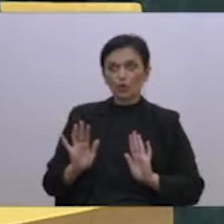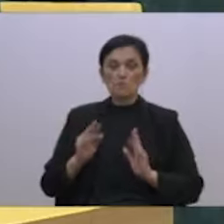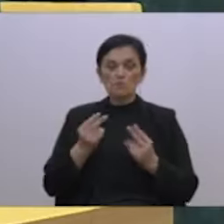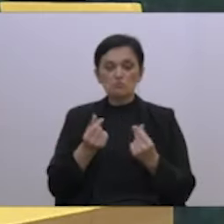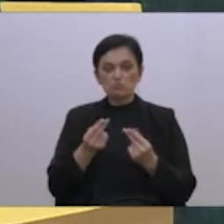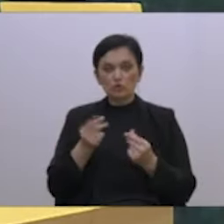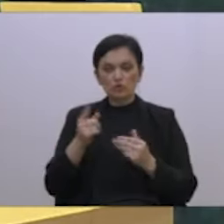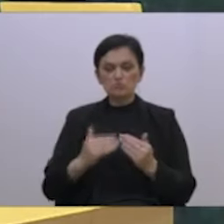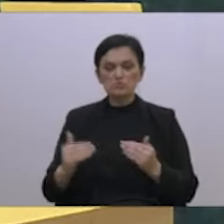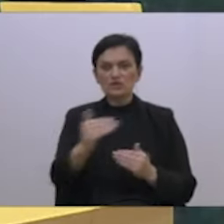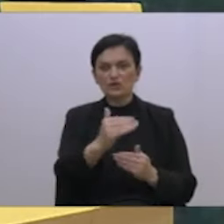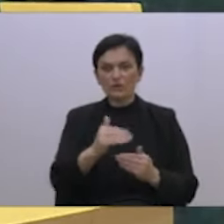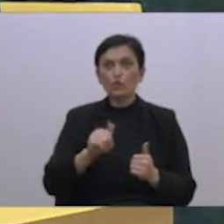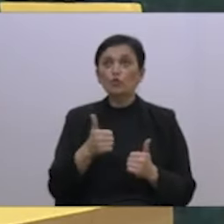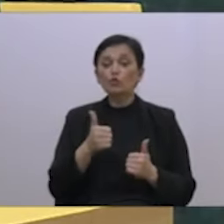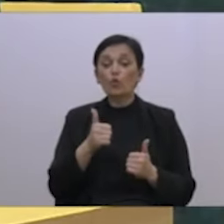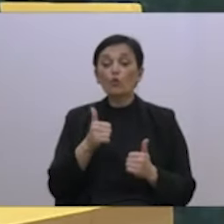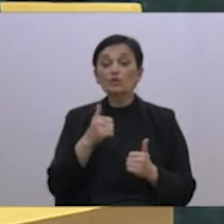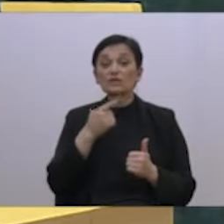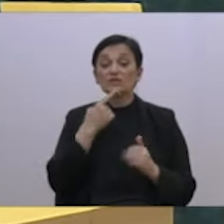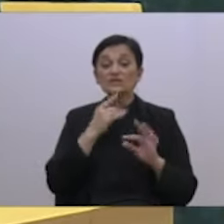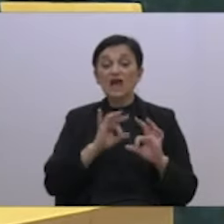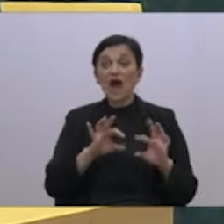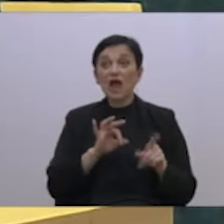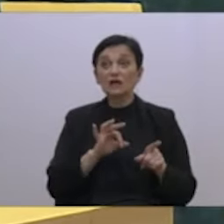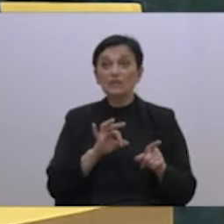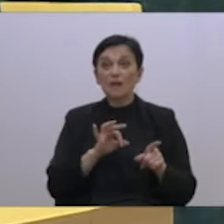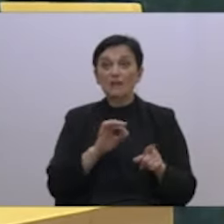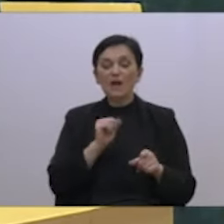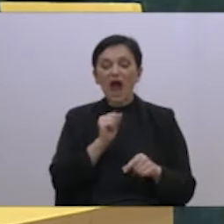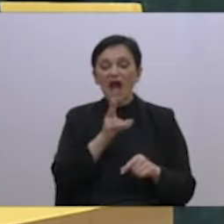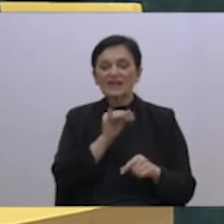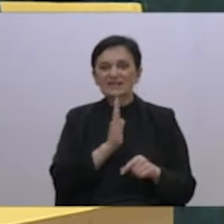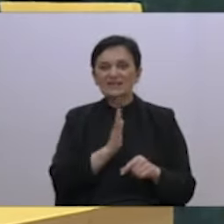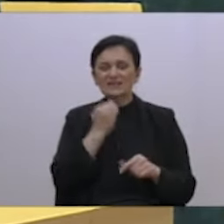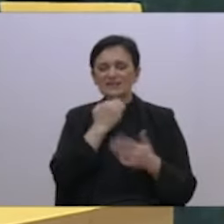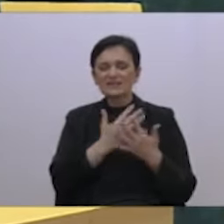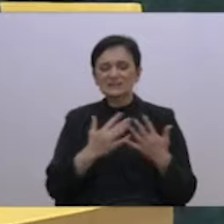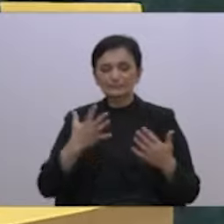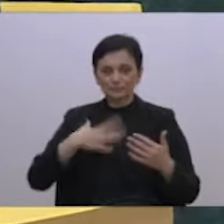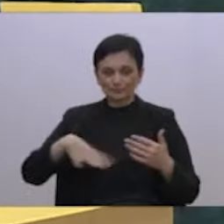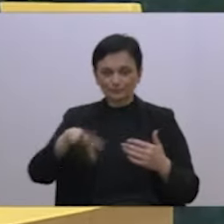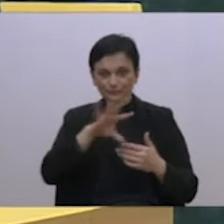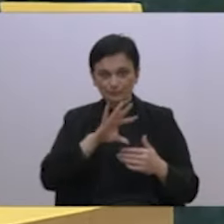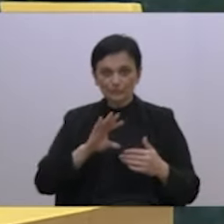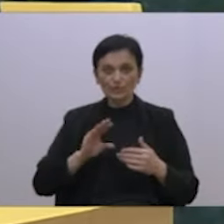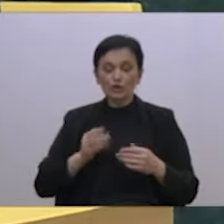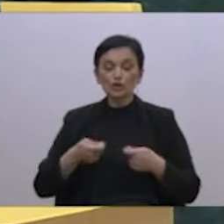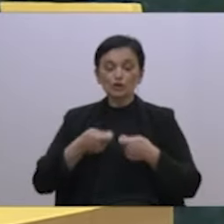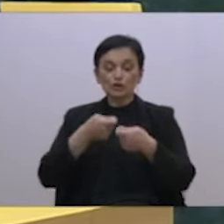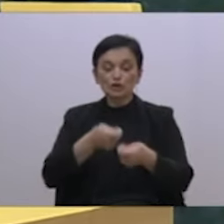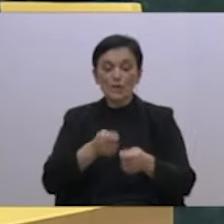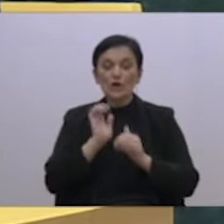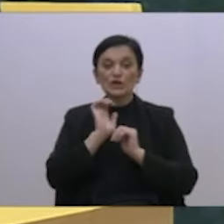ფინანსურად პრივილეგირებულად როგორ ცხადდება აქტივის საქონლის საქართველოში შემოტანა